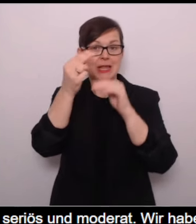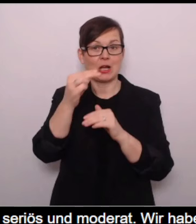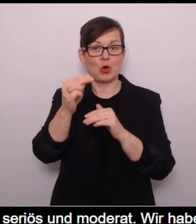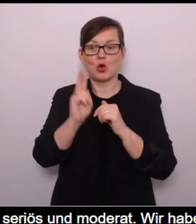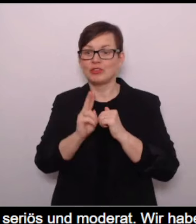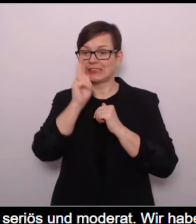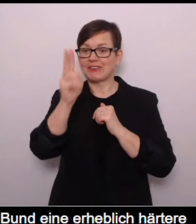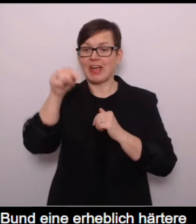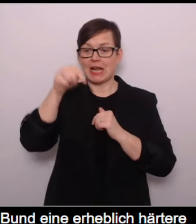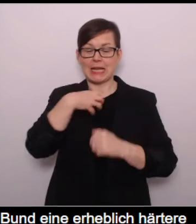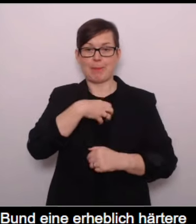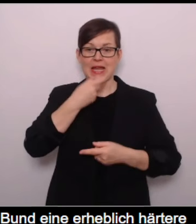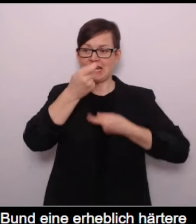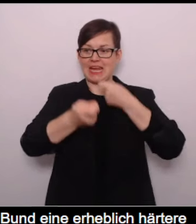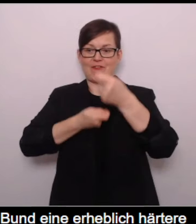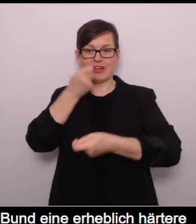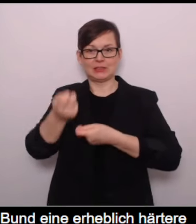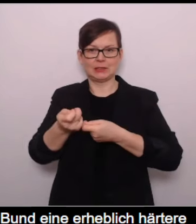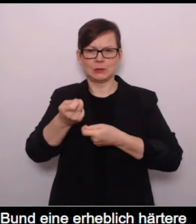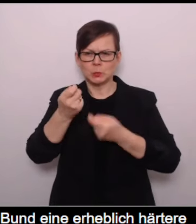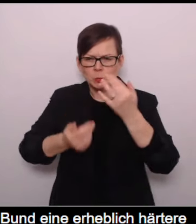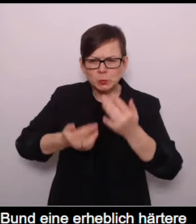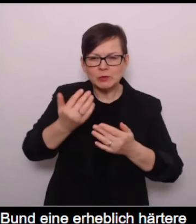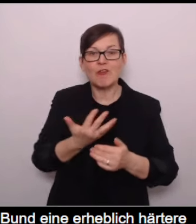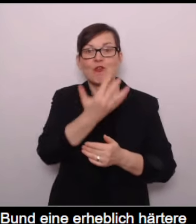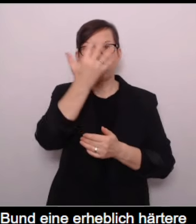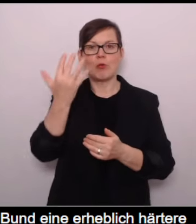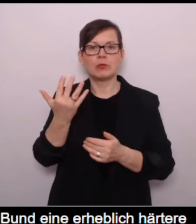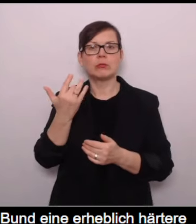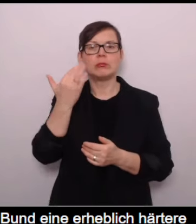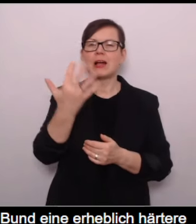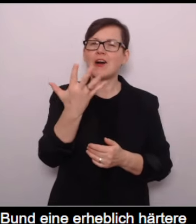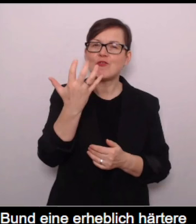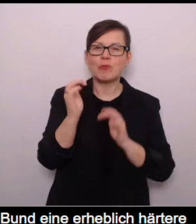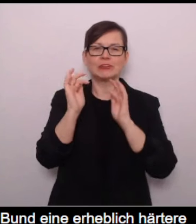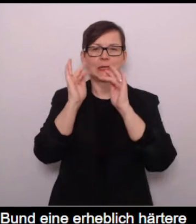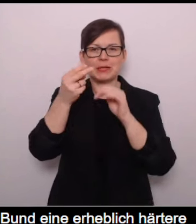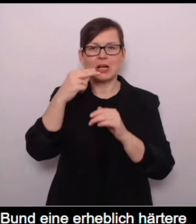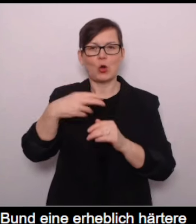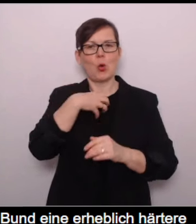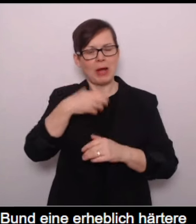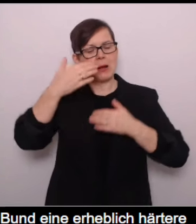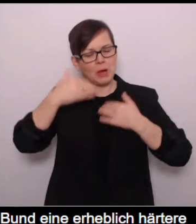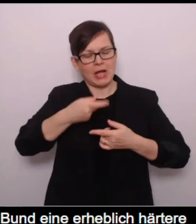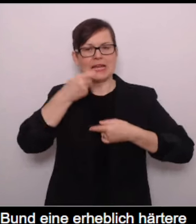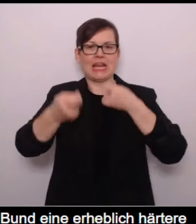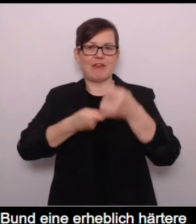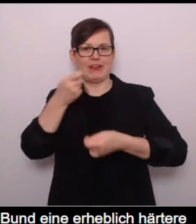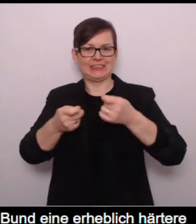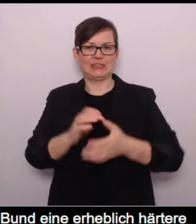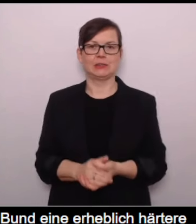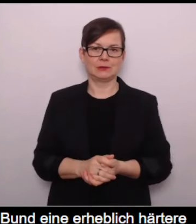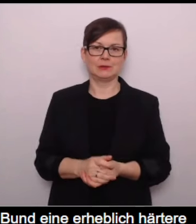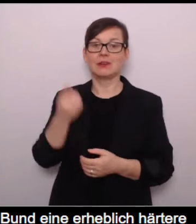Dieses Zukunftsprogramm bedeutet umgerechnet 22 Milliarden Euro, was in den nächsten zwei Jahren in Bayern investiert wird. Auf fünf Jahre